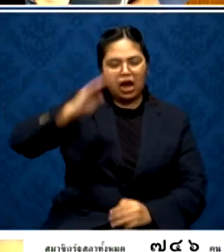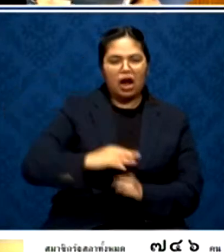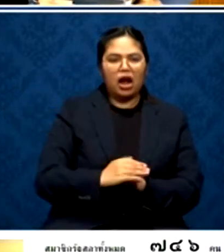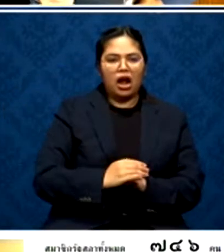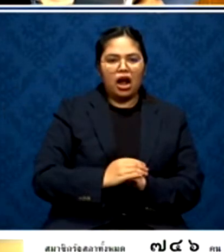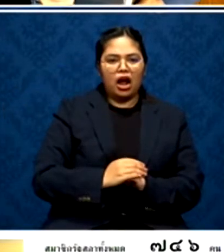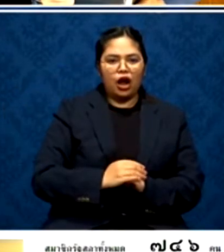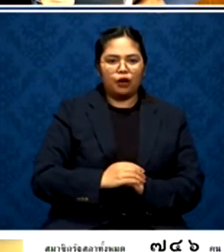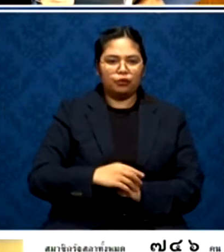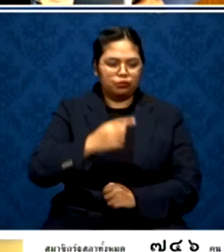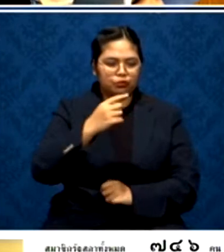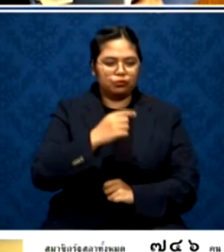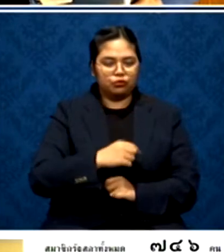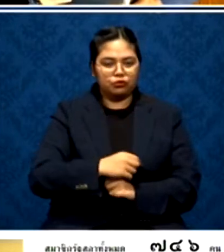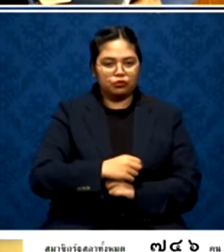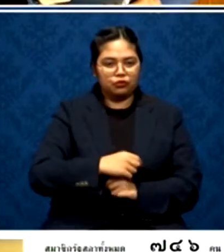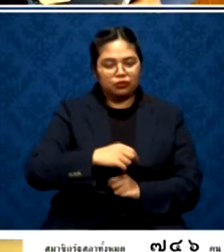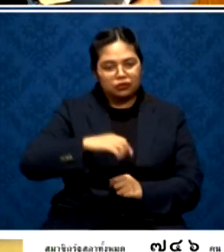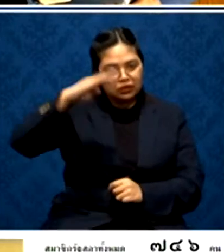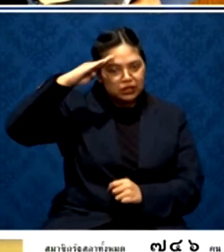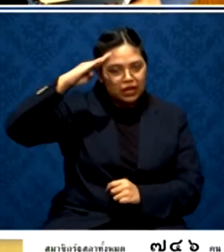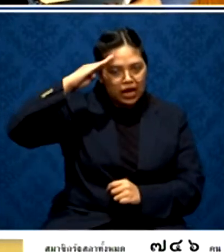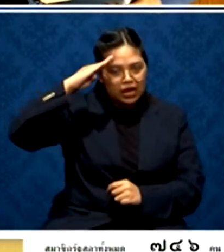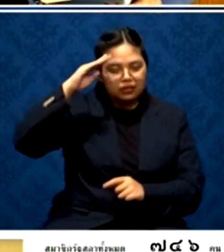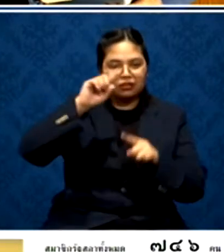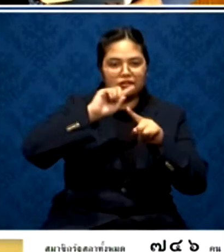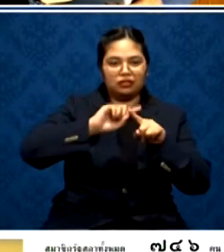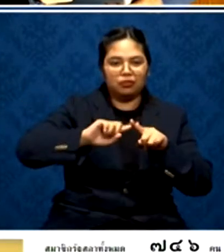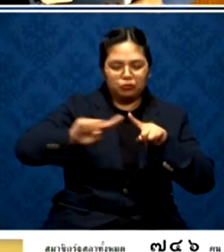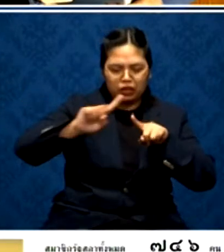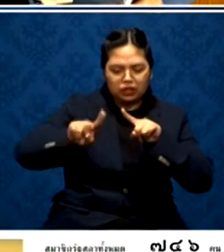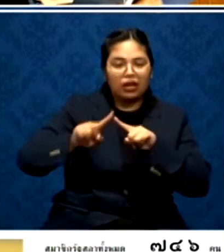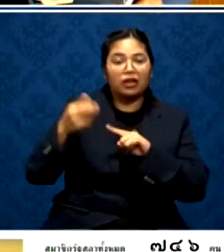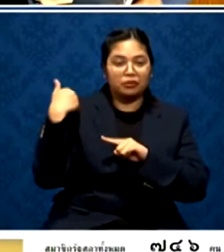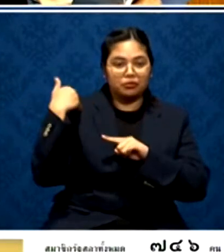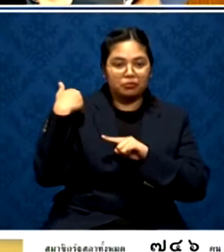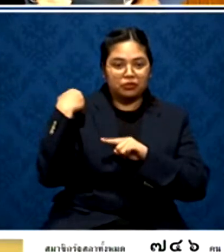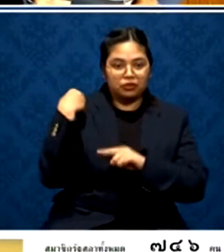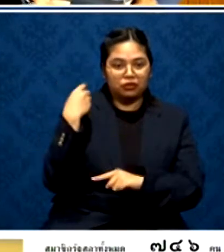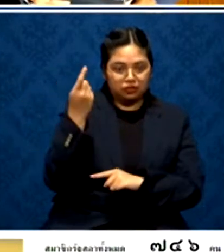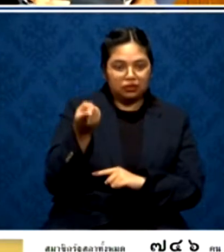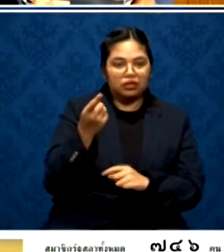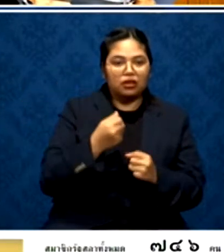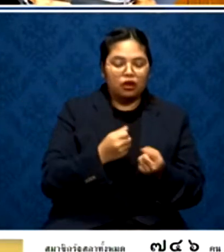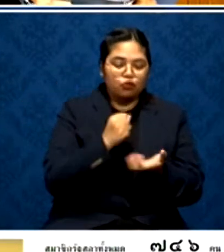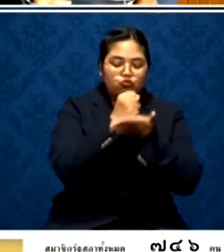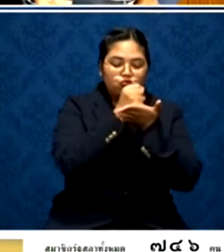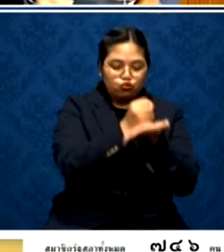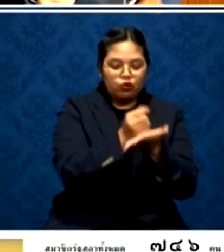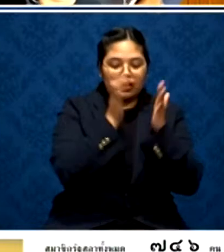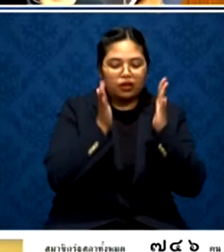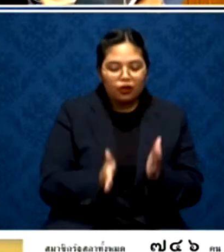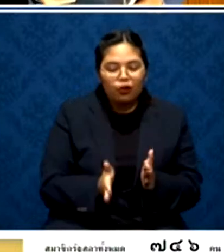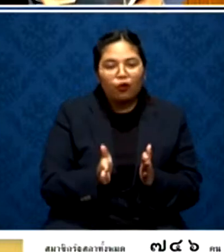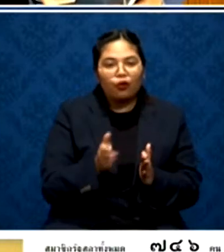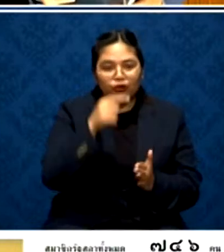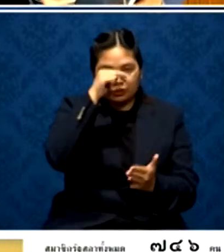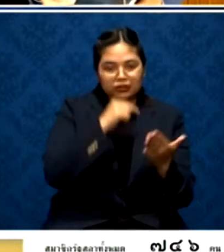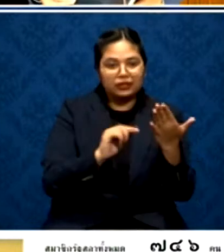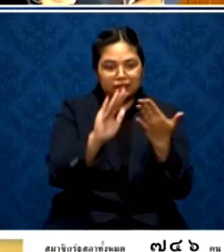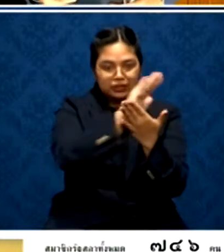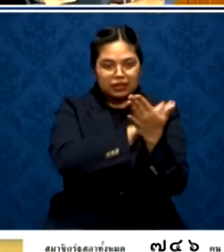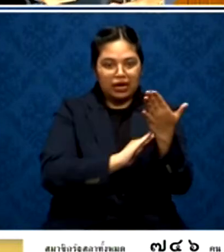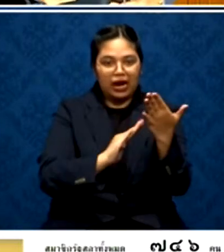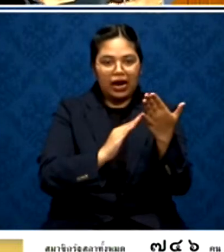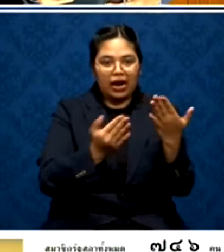ระดับสูงและกำหนดอัตรากำลังในกองอำนวยการรักษาความมั่นคงภายในราชอาณาจักรให้สอดคล้องกับบท